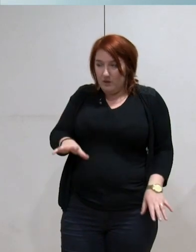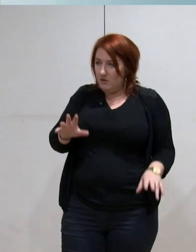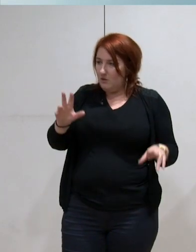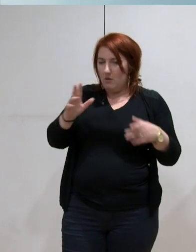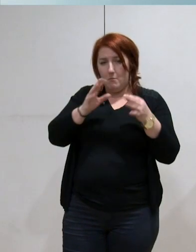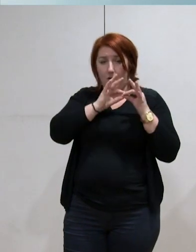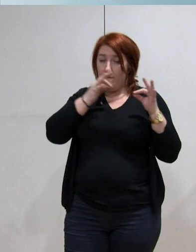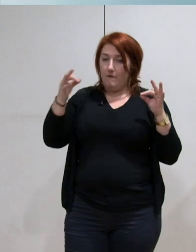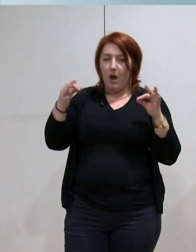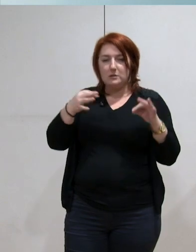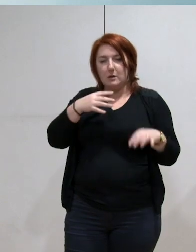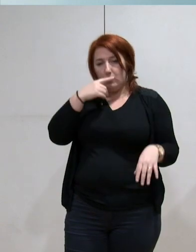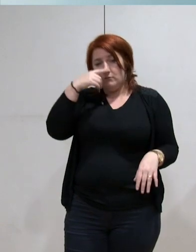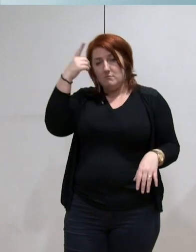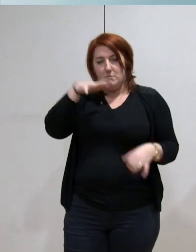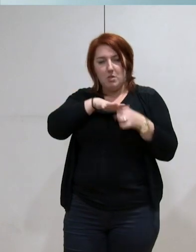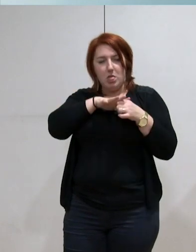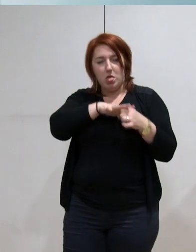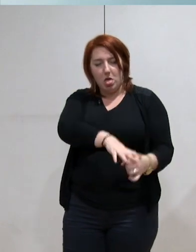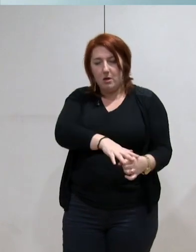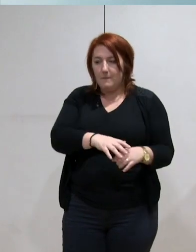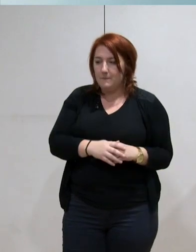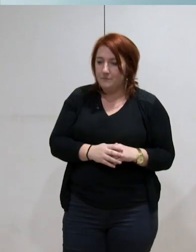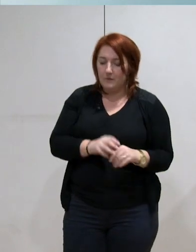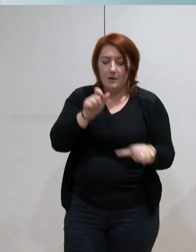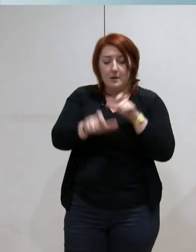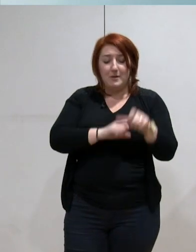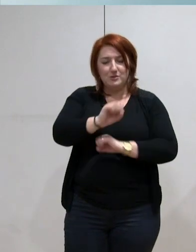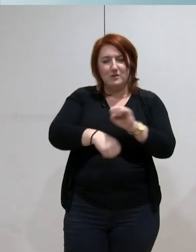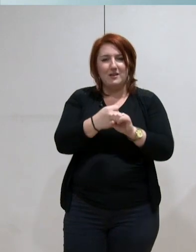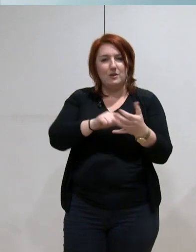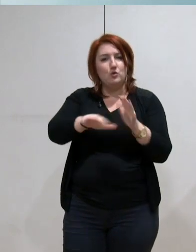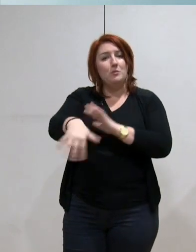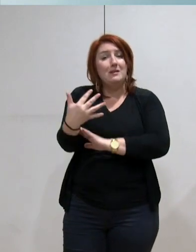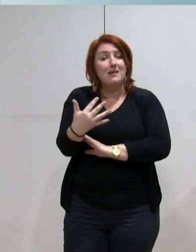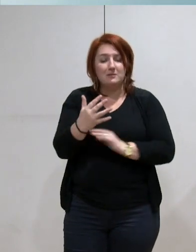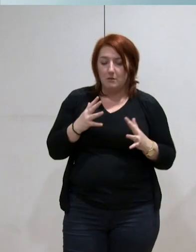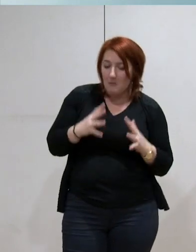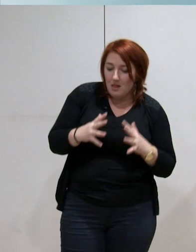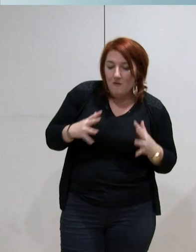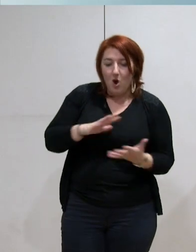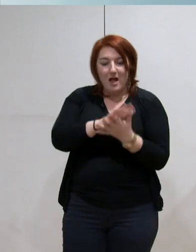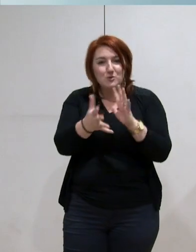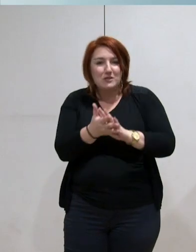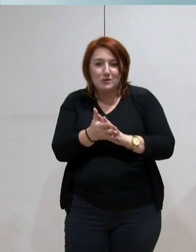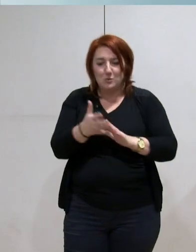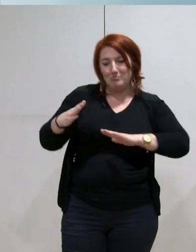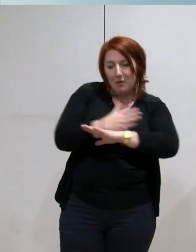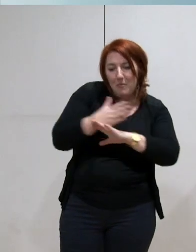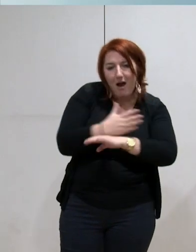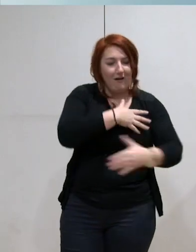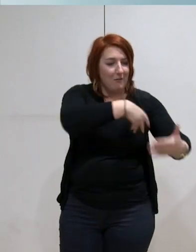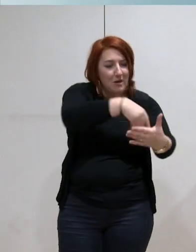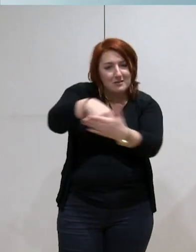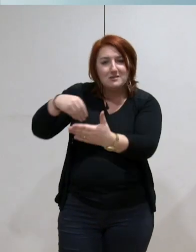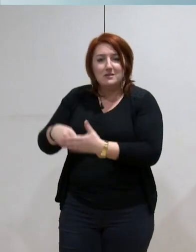méprisant méprisant pour tous ceux qui se sont mobilisés en 2015 les bénévoles de toutes les associations qui ont préparé en amont et qui